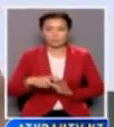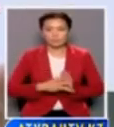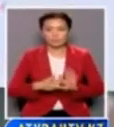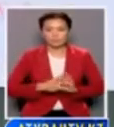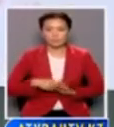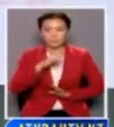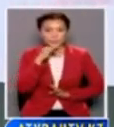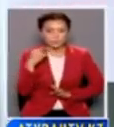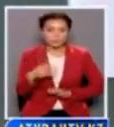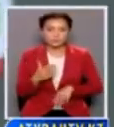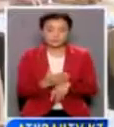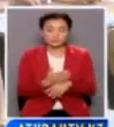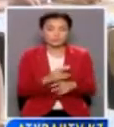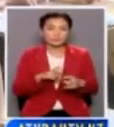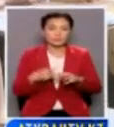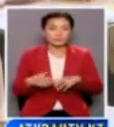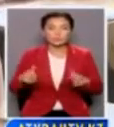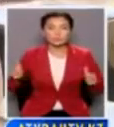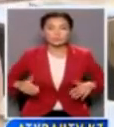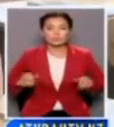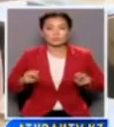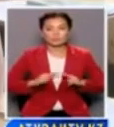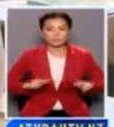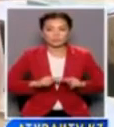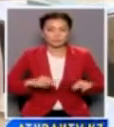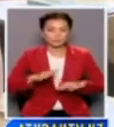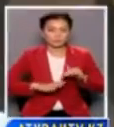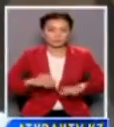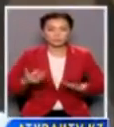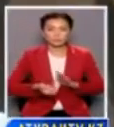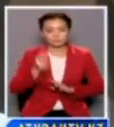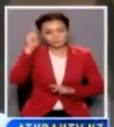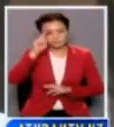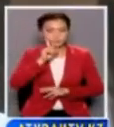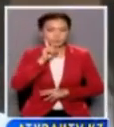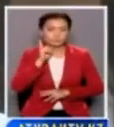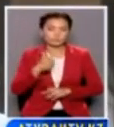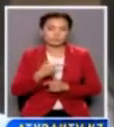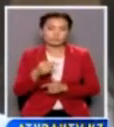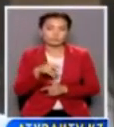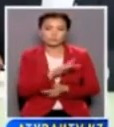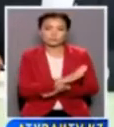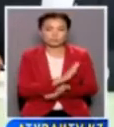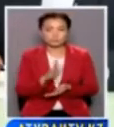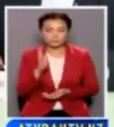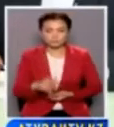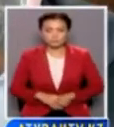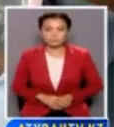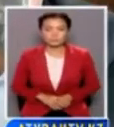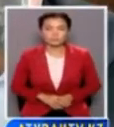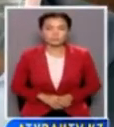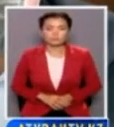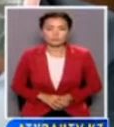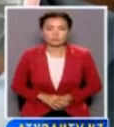128 орыс сыныбы бар. Бұл проблеманы шешу үшін педагог мамандығына оқитын студенттерге гранттар бөлінеді. Әрине, қазір